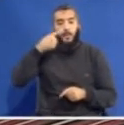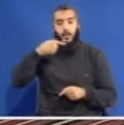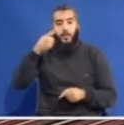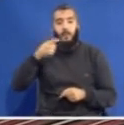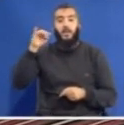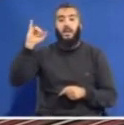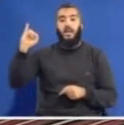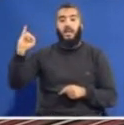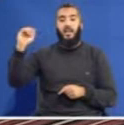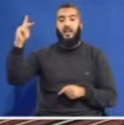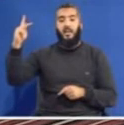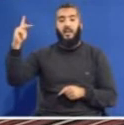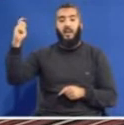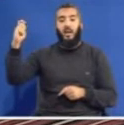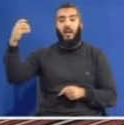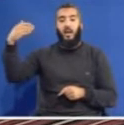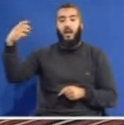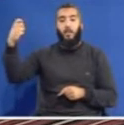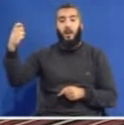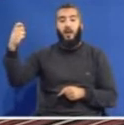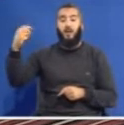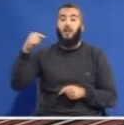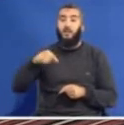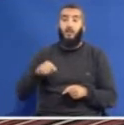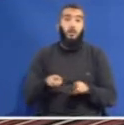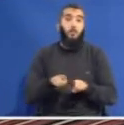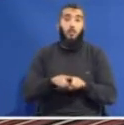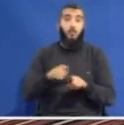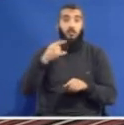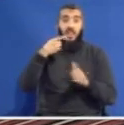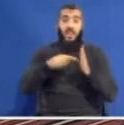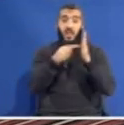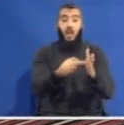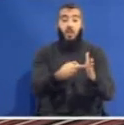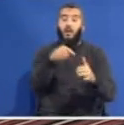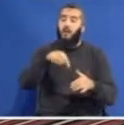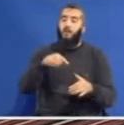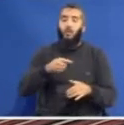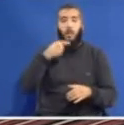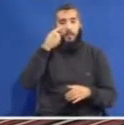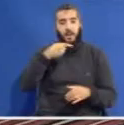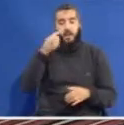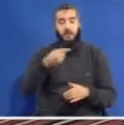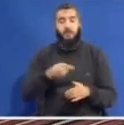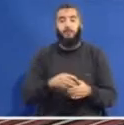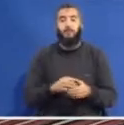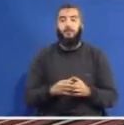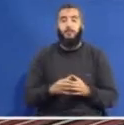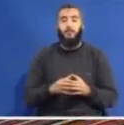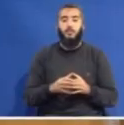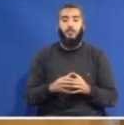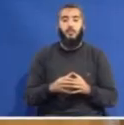يعني الحاضرة أو الفائتة نقضيها، أقيم الصلاة يعني لكل صلاة، أقيم الصلاة يعني وأقرأ الإقامة لكل